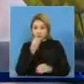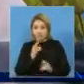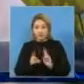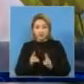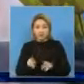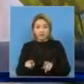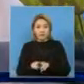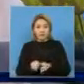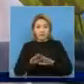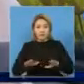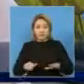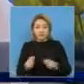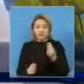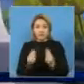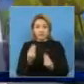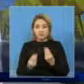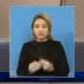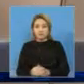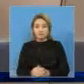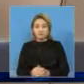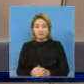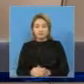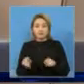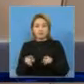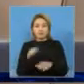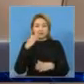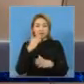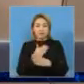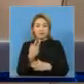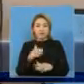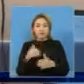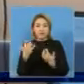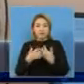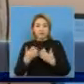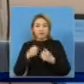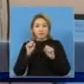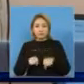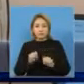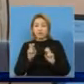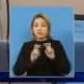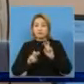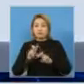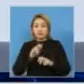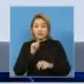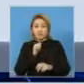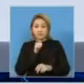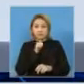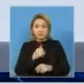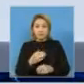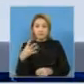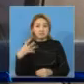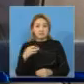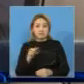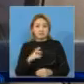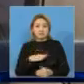продукцию, но и детские игрушки. Так, с помощью одного аппарата можно проверить до 40 наименований. Если на